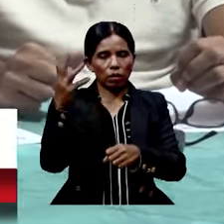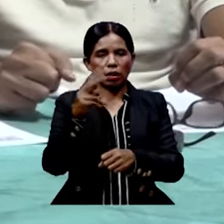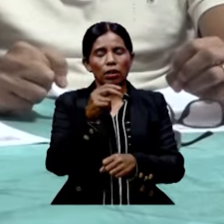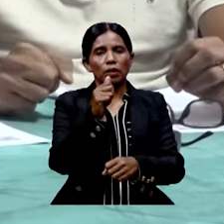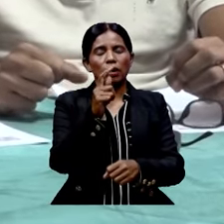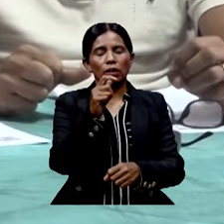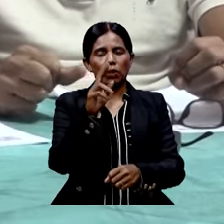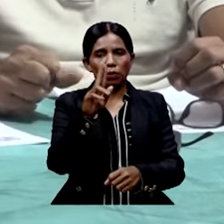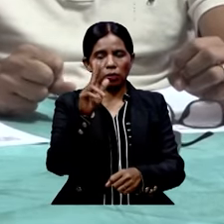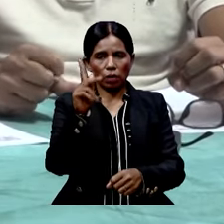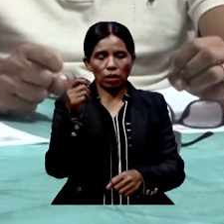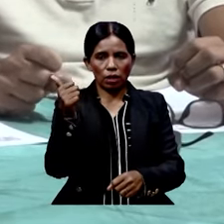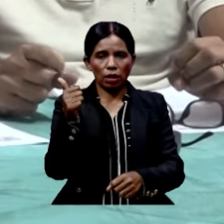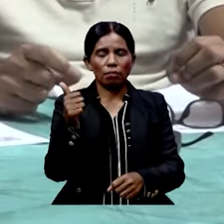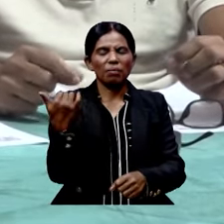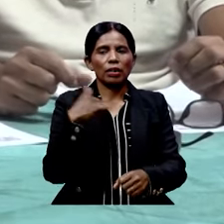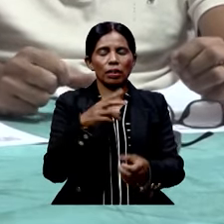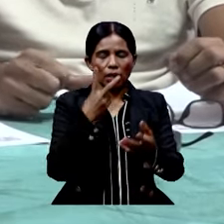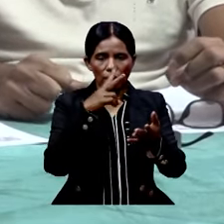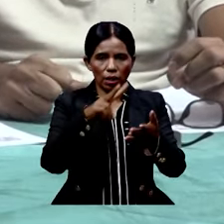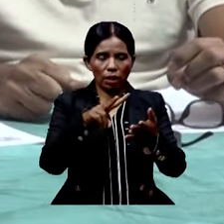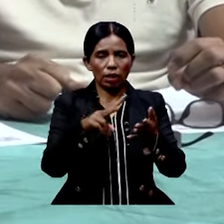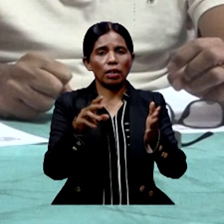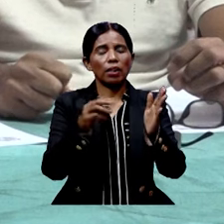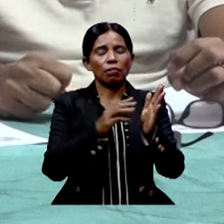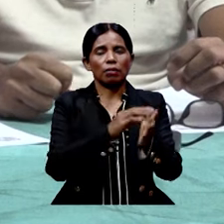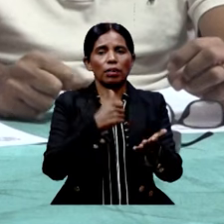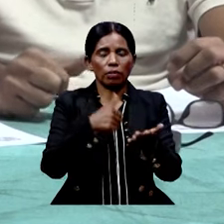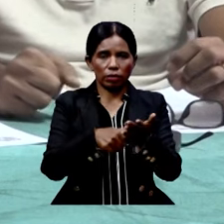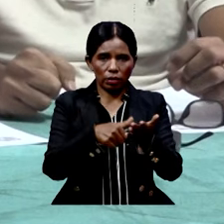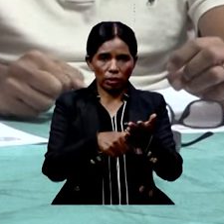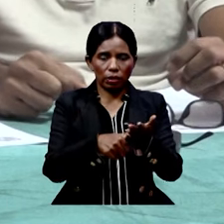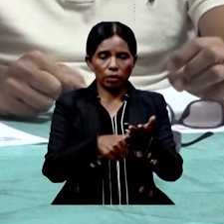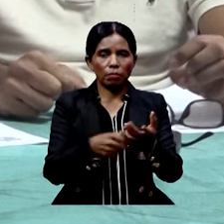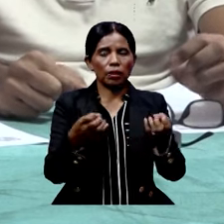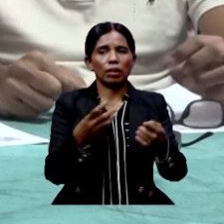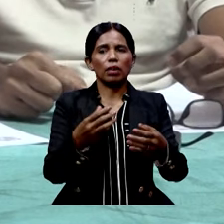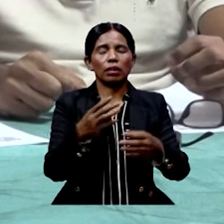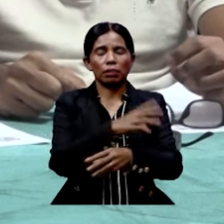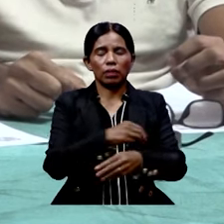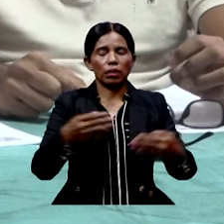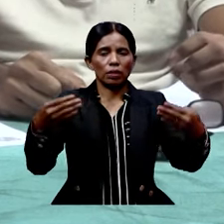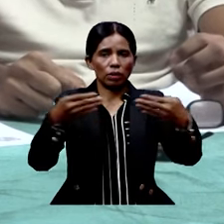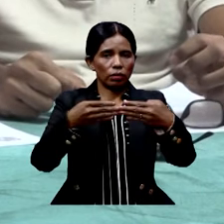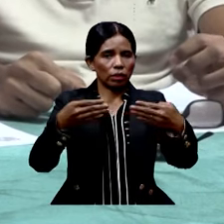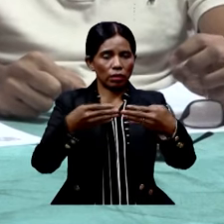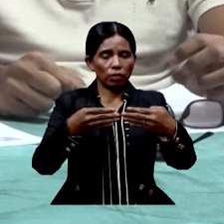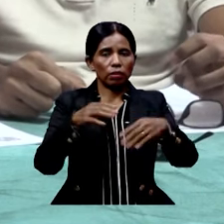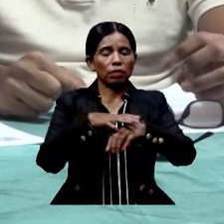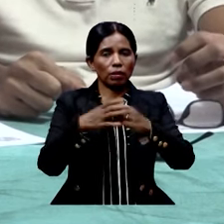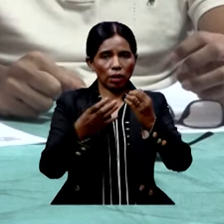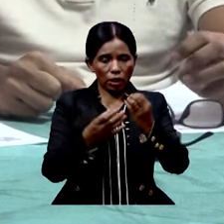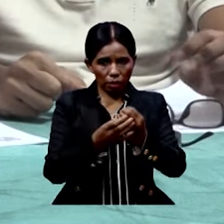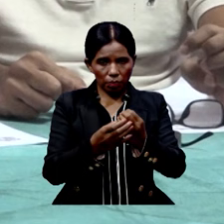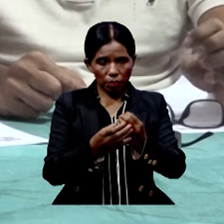ita rai hela notas lubu kira liliu frontera nebeka ladung alinya ba akuru